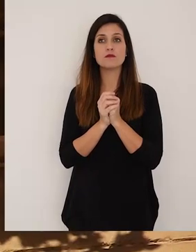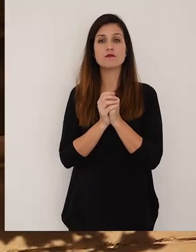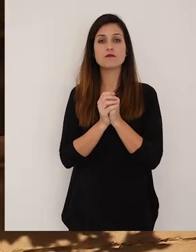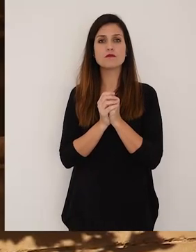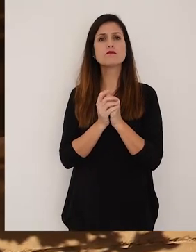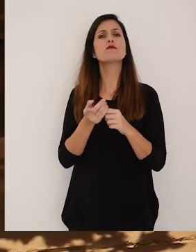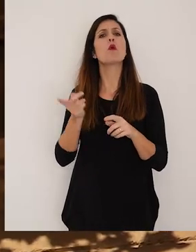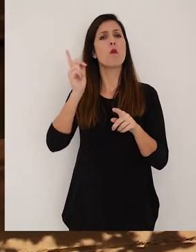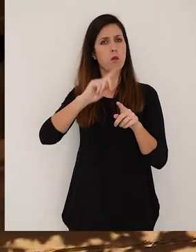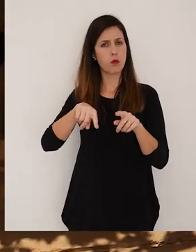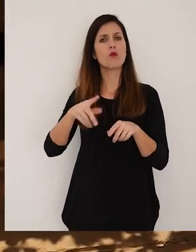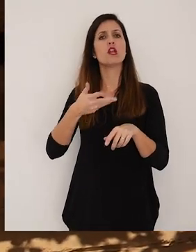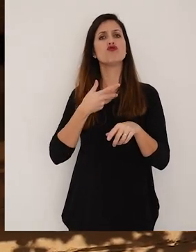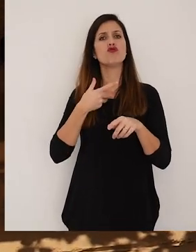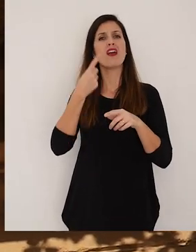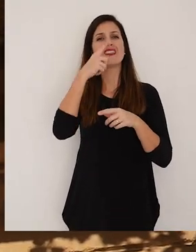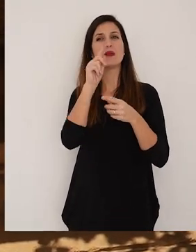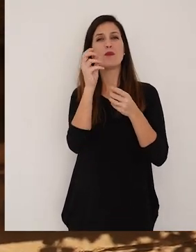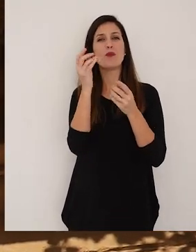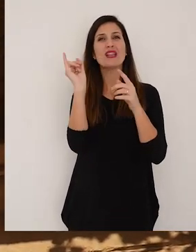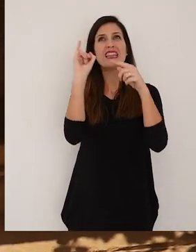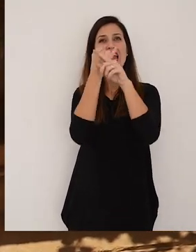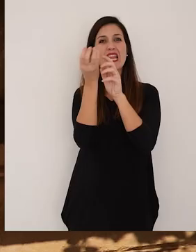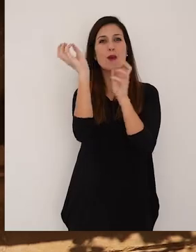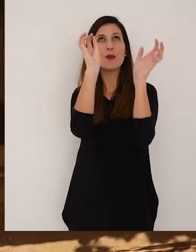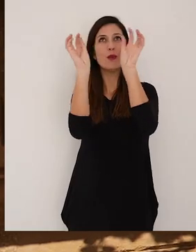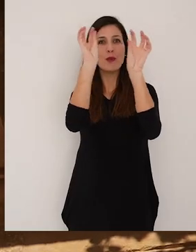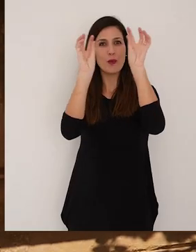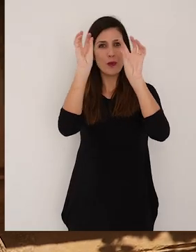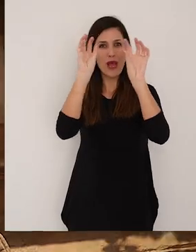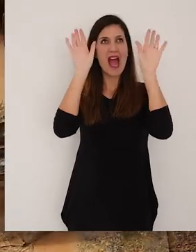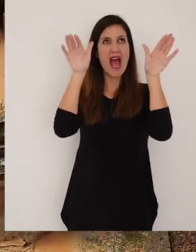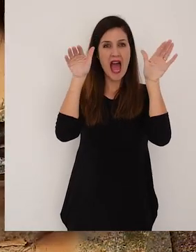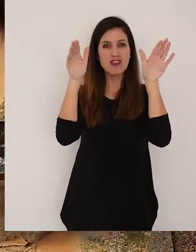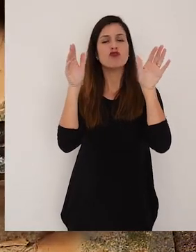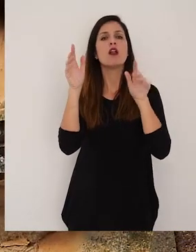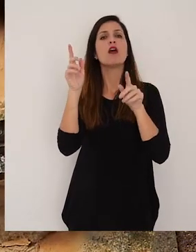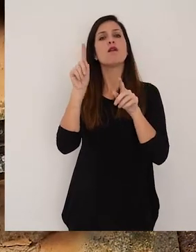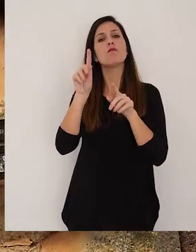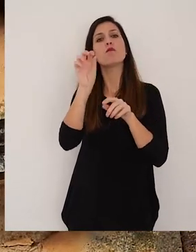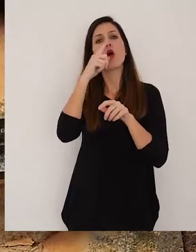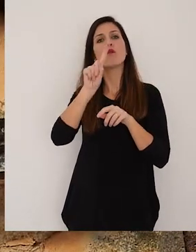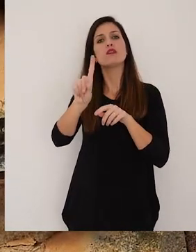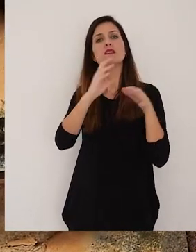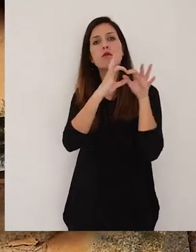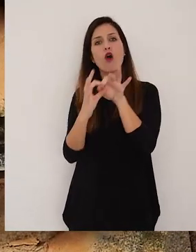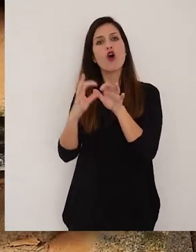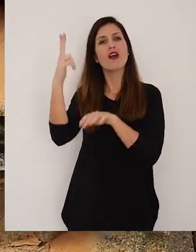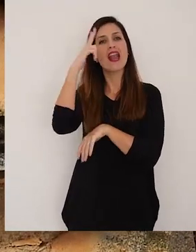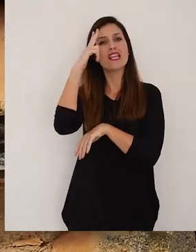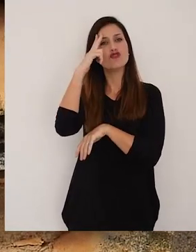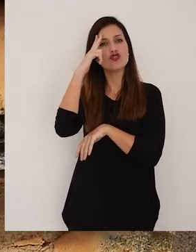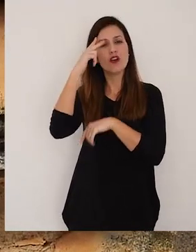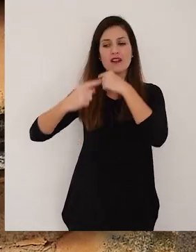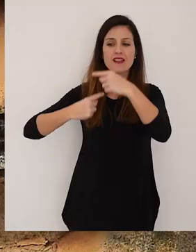Non è difficile trovare anche degli elementi decorativi, evidente eredità della tradizione artistica ma anche religiosa della